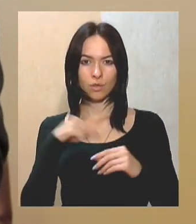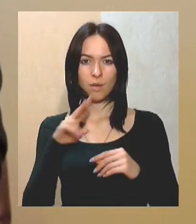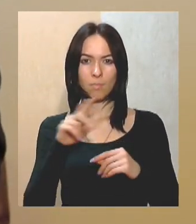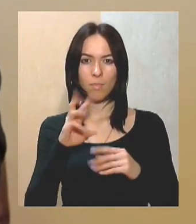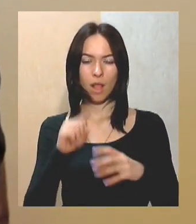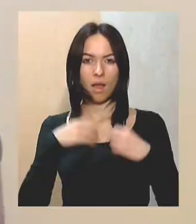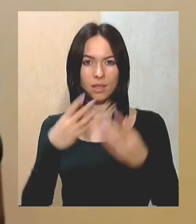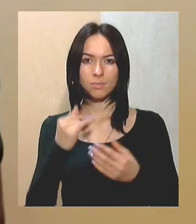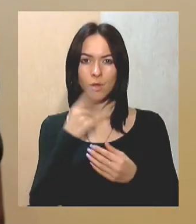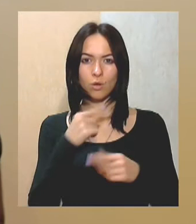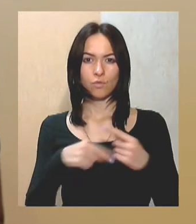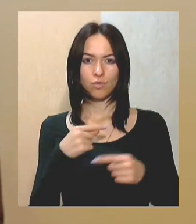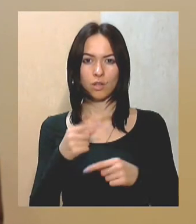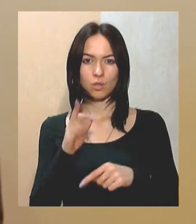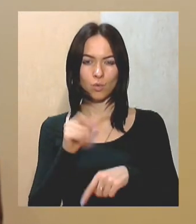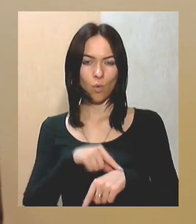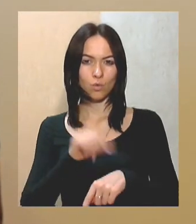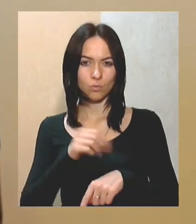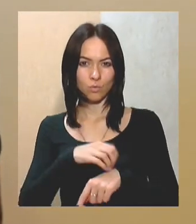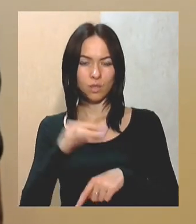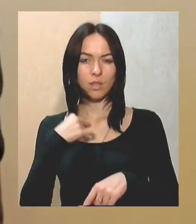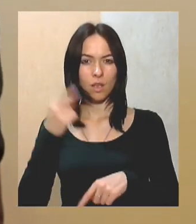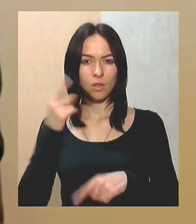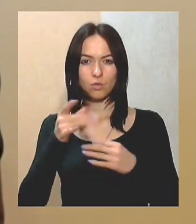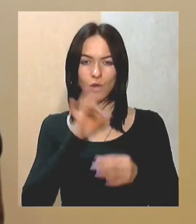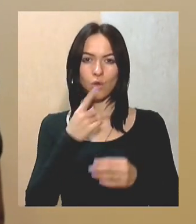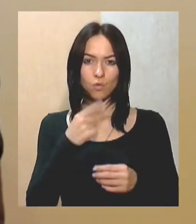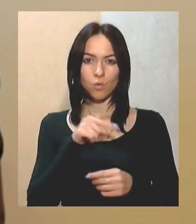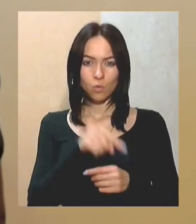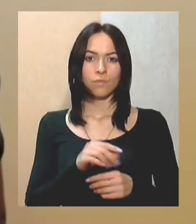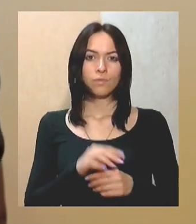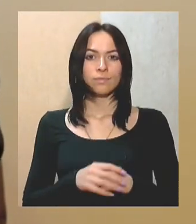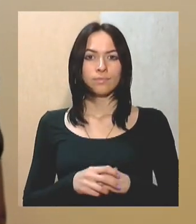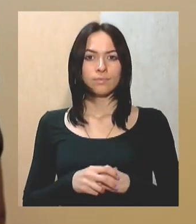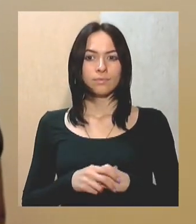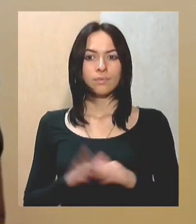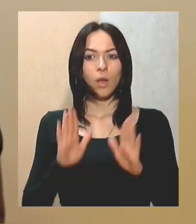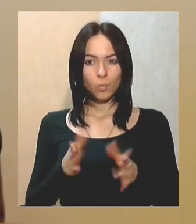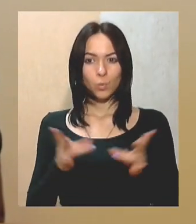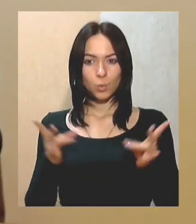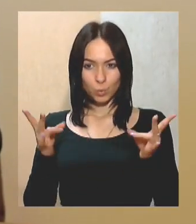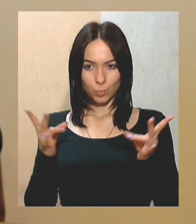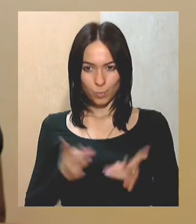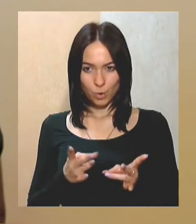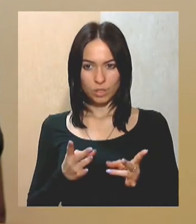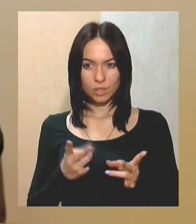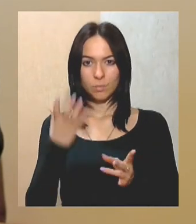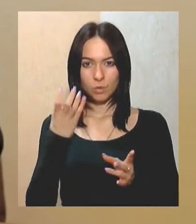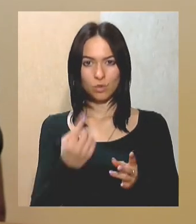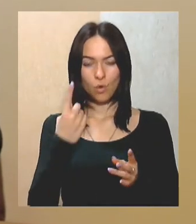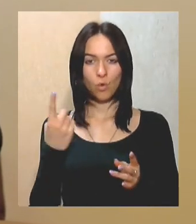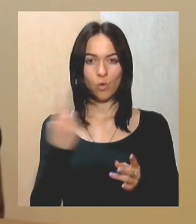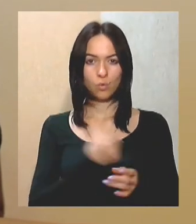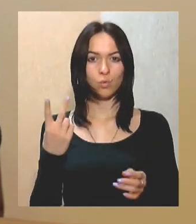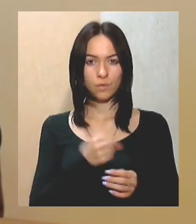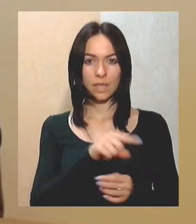крові через шкіру. Я думаю, що препарати крові будуть потрібні ще одну-дві неділі тим хворим, які